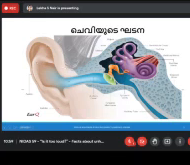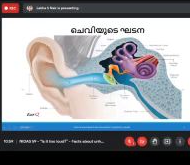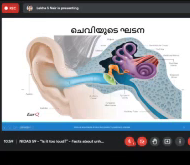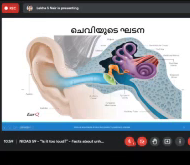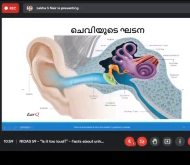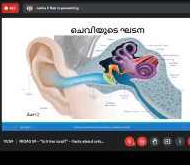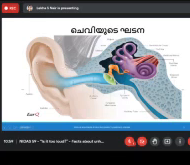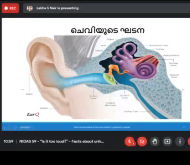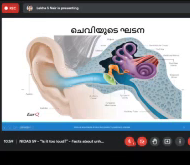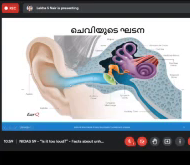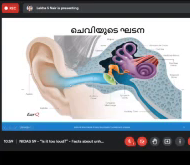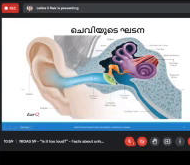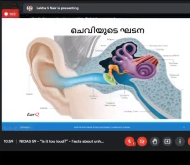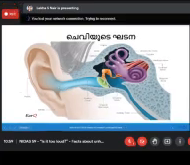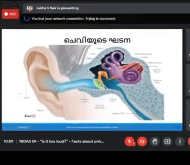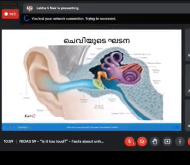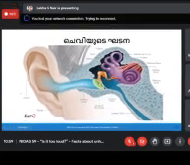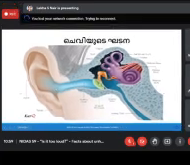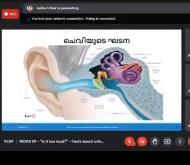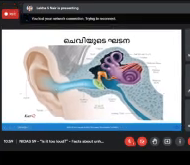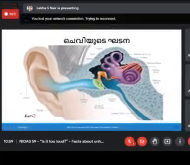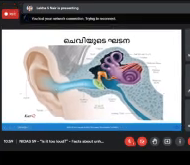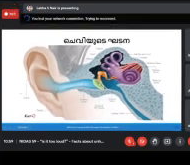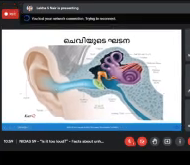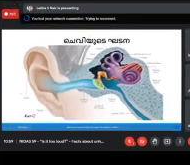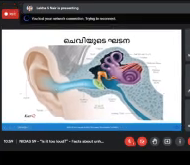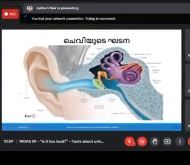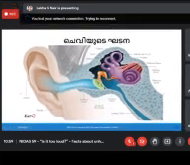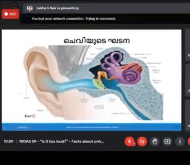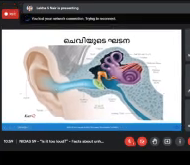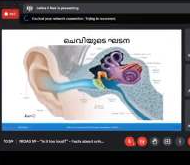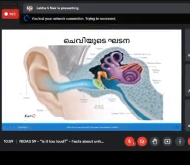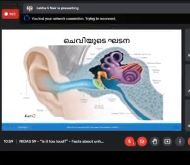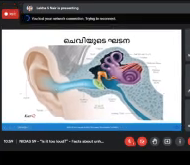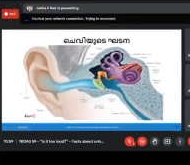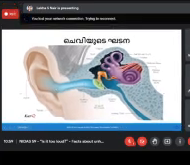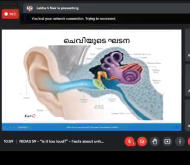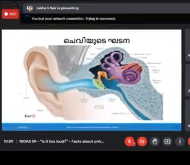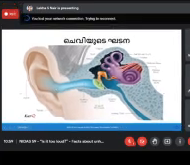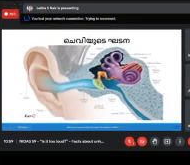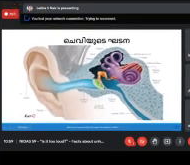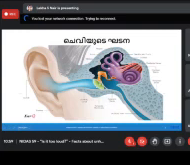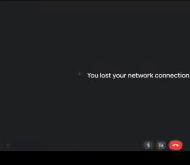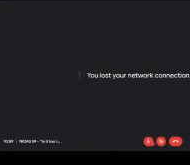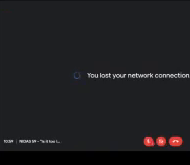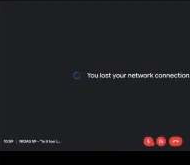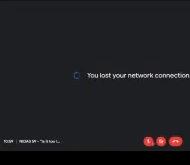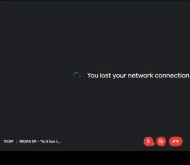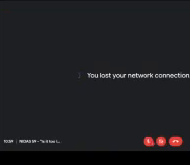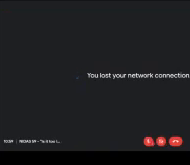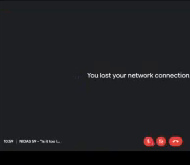ഈ കാണുന്ന ചിത്രത്തിൽ കാണിക്കുന്നത് ചെവിയുടെ ഘടനയെ കുറിച്ചാണ്. അപ്പോ ഇതില് ഈ ഞാനിപ്പോ ആരോ വെച്ചേക്കുന്ന ഈ